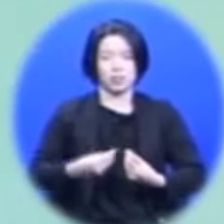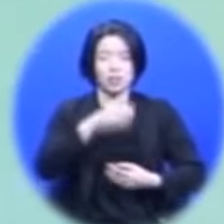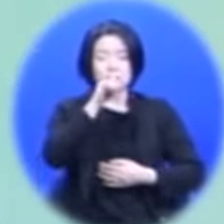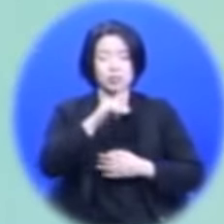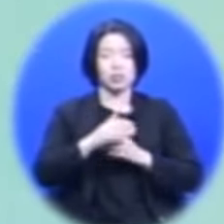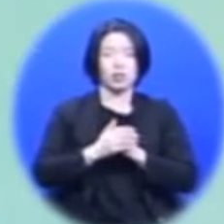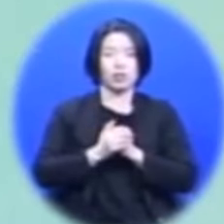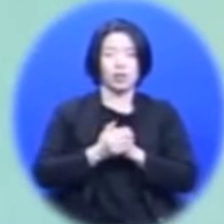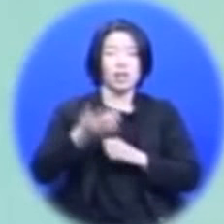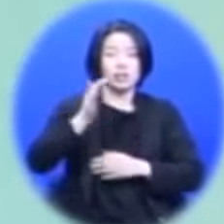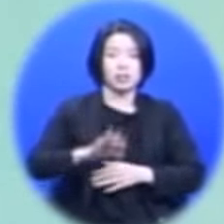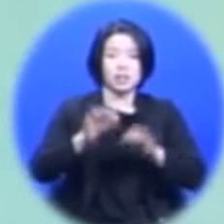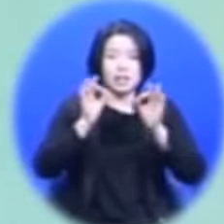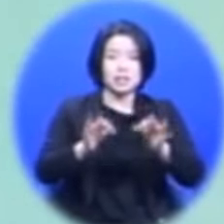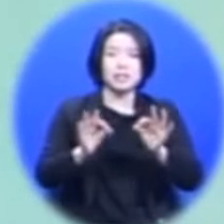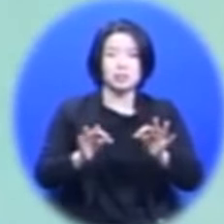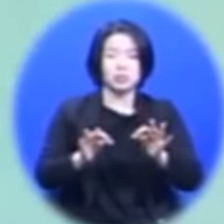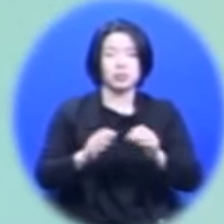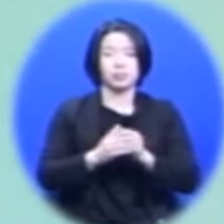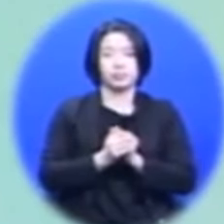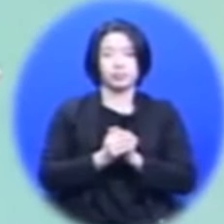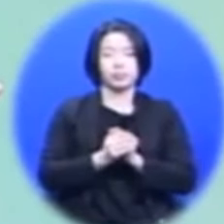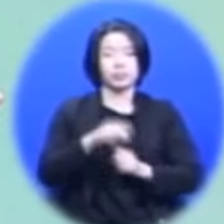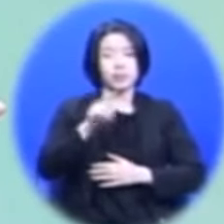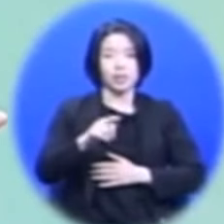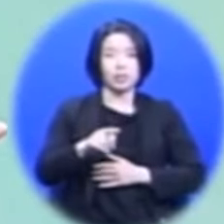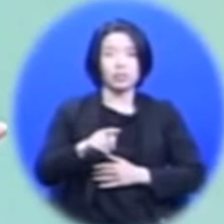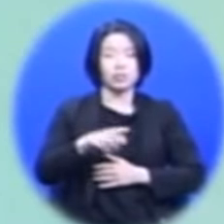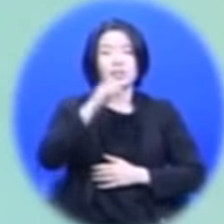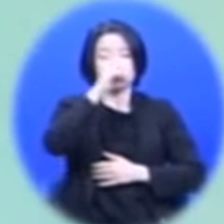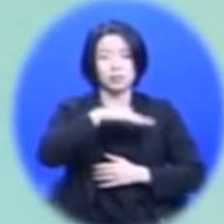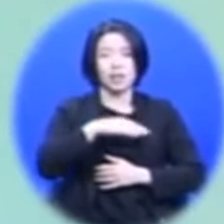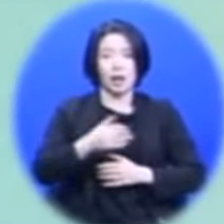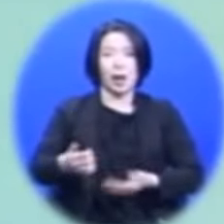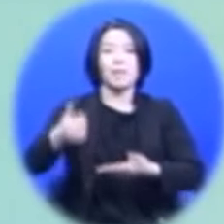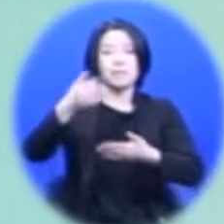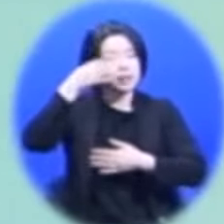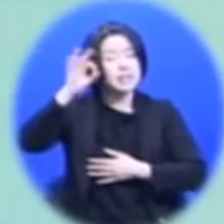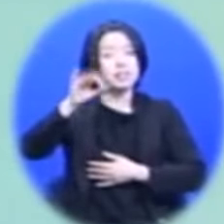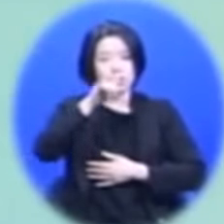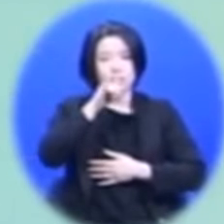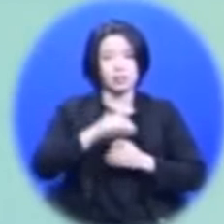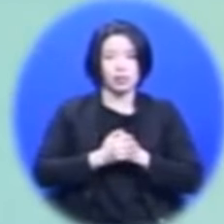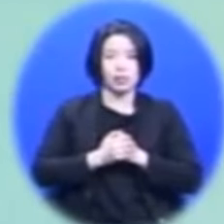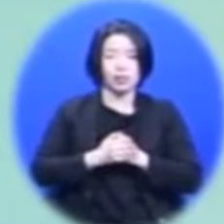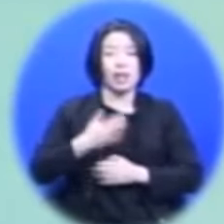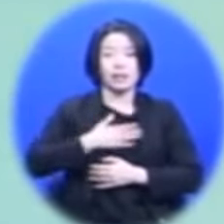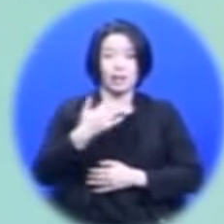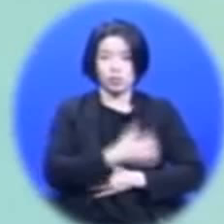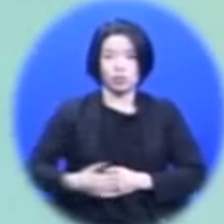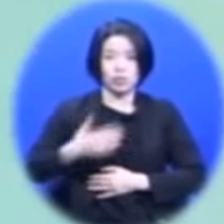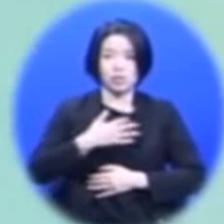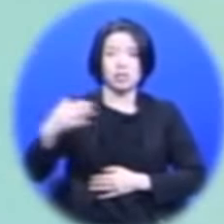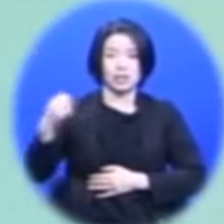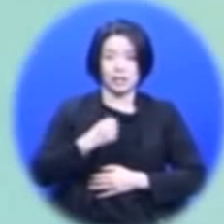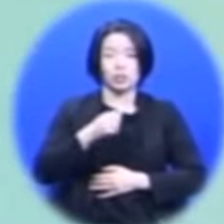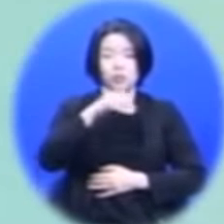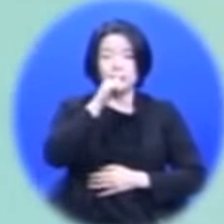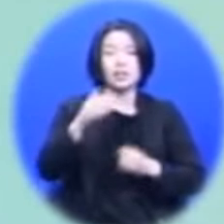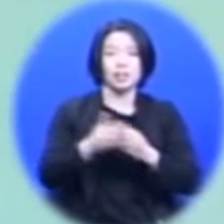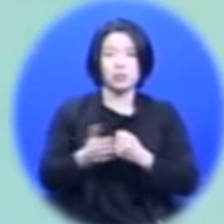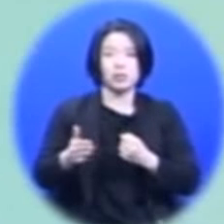좌절했습니다. 그러나 이제는 그걸 그냥 받아들였습니다. 나는 육신을 가지고